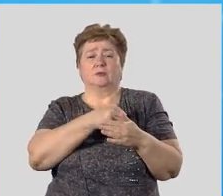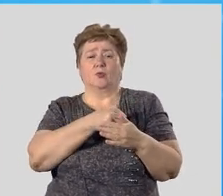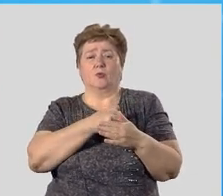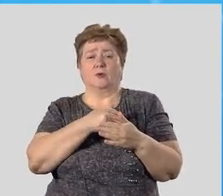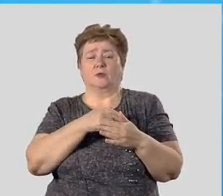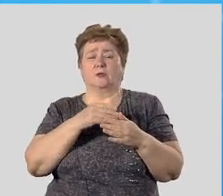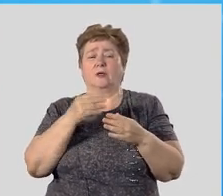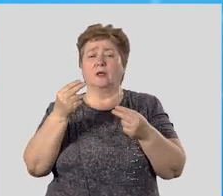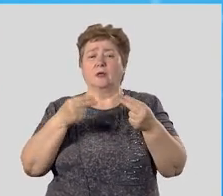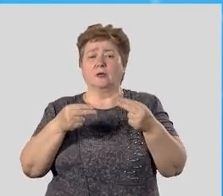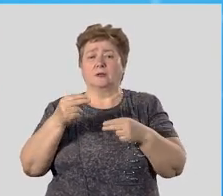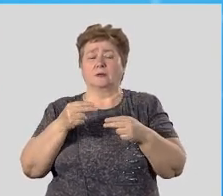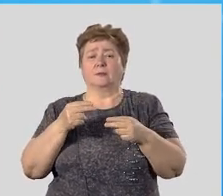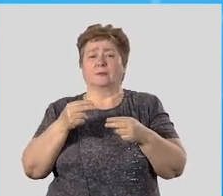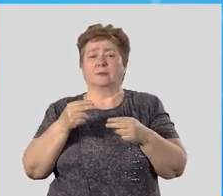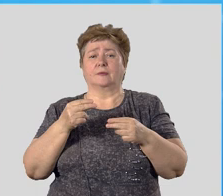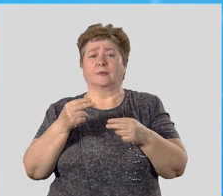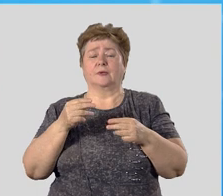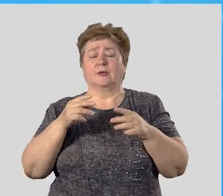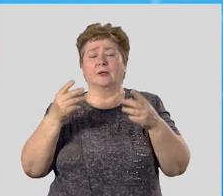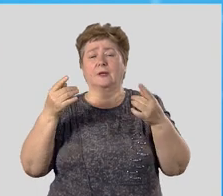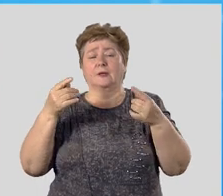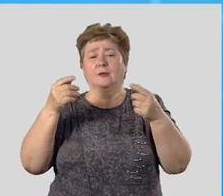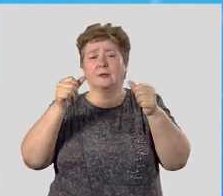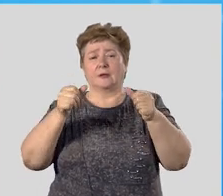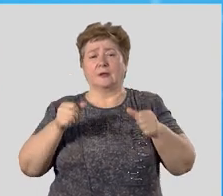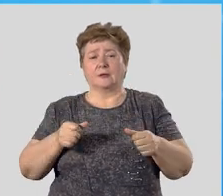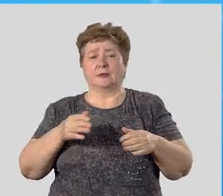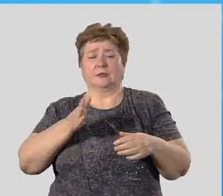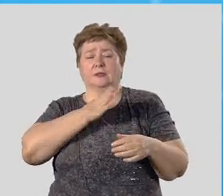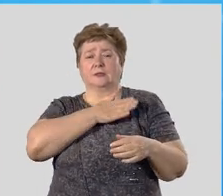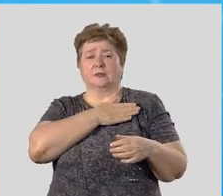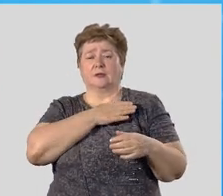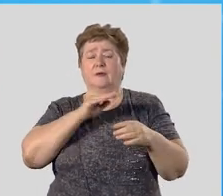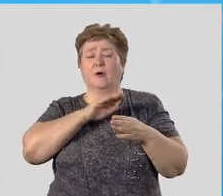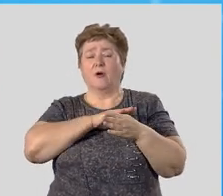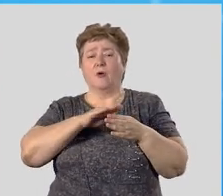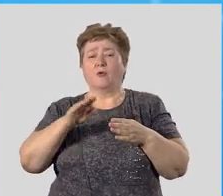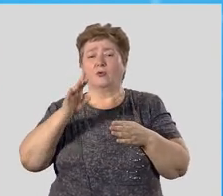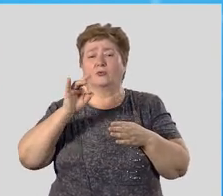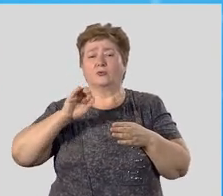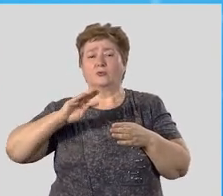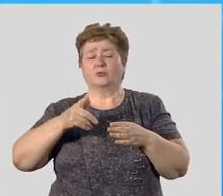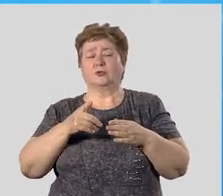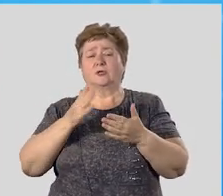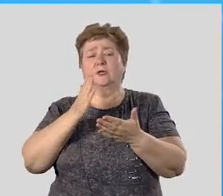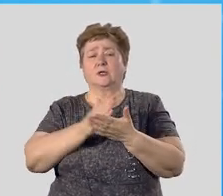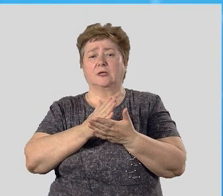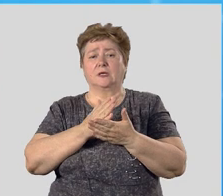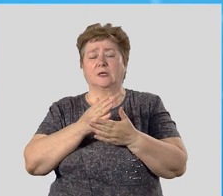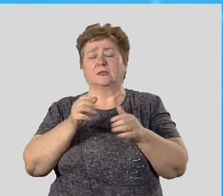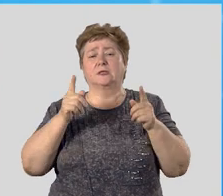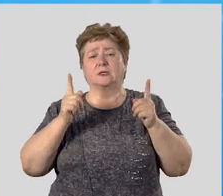термометре, изображенном на слайде слева, уровень ртути находится